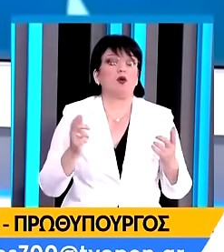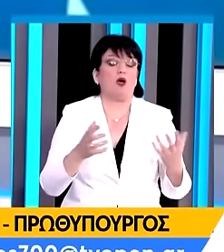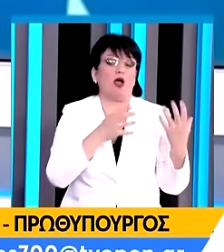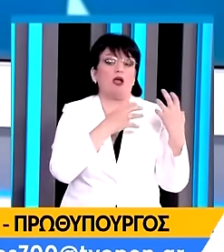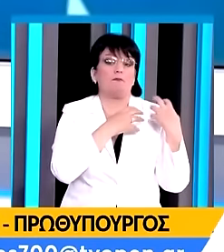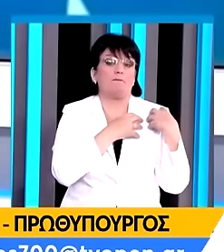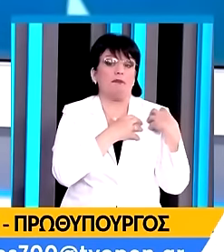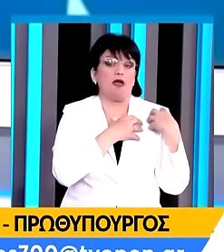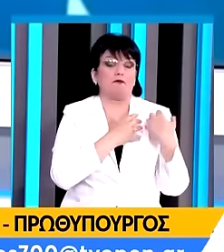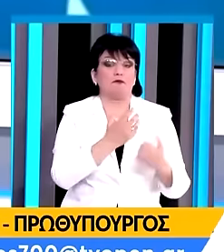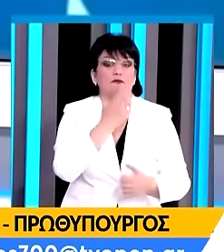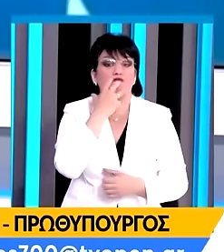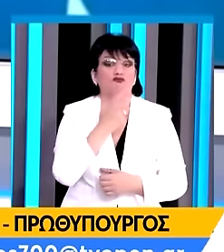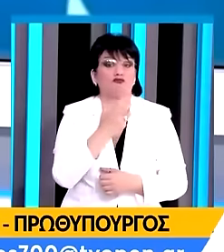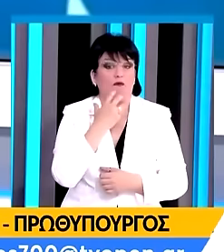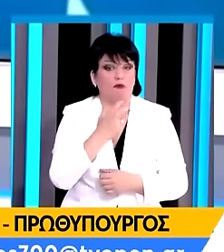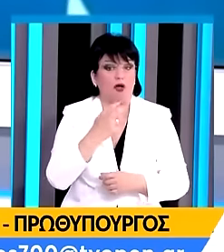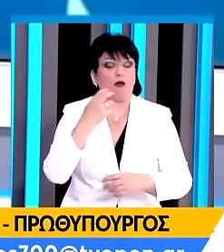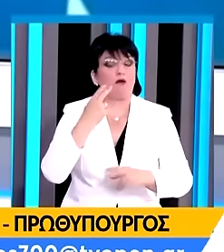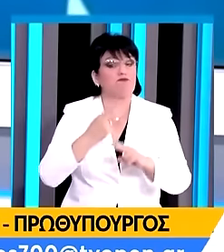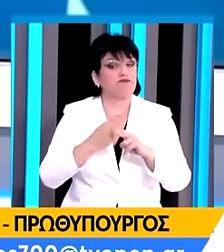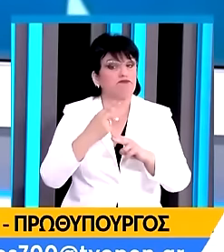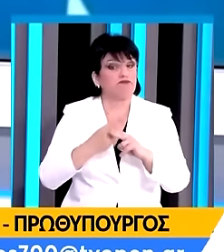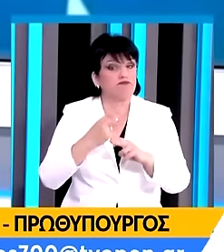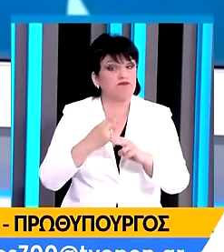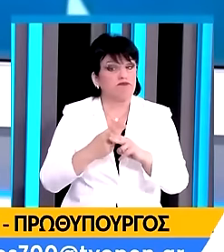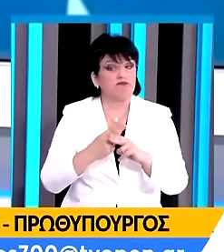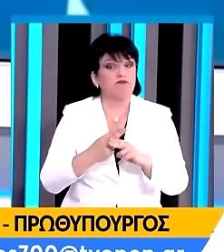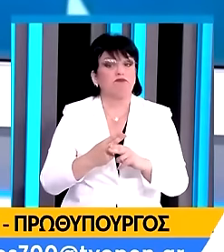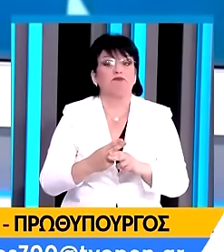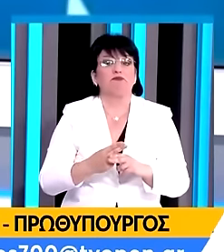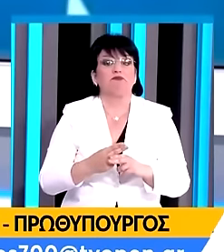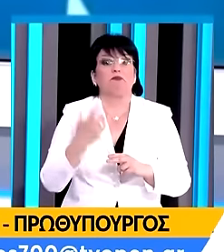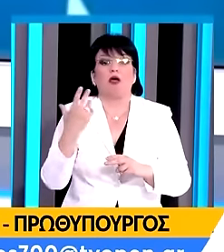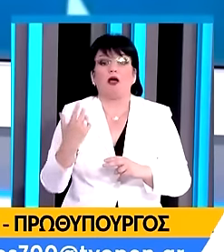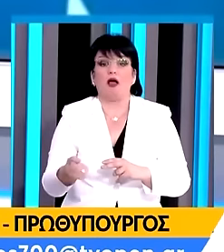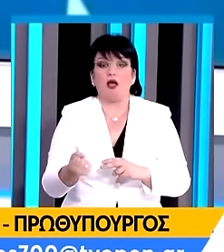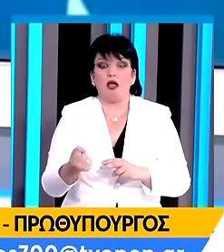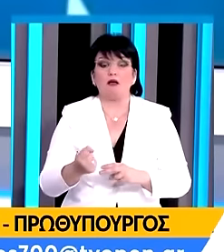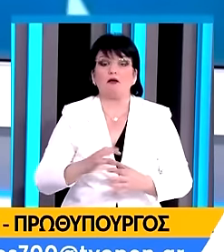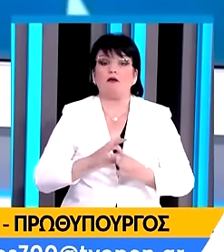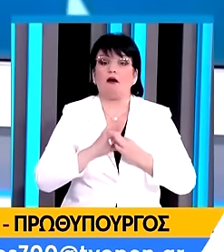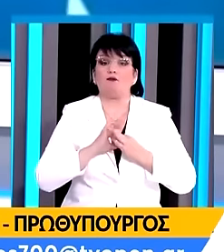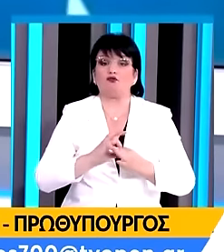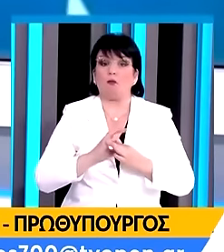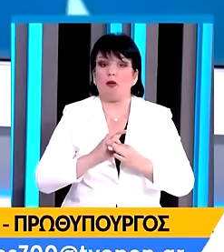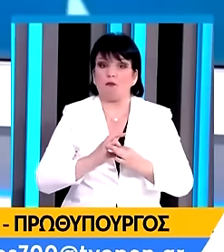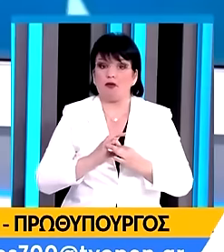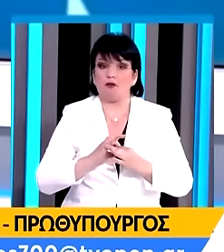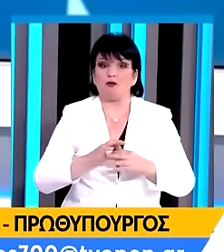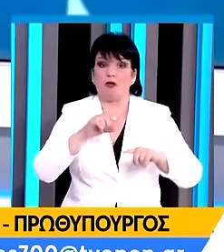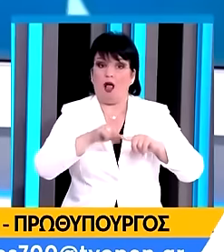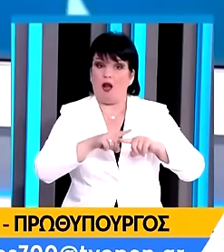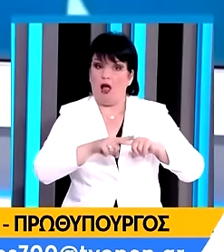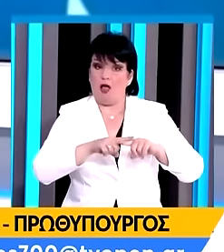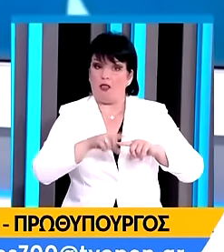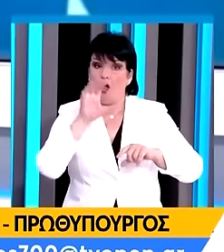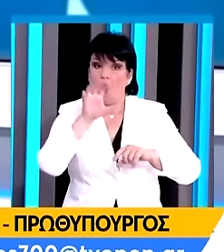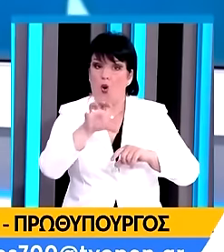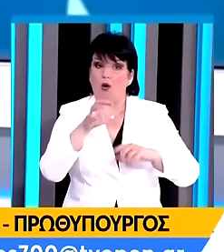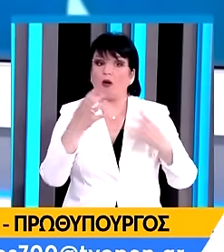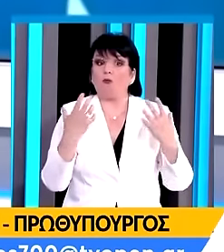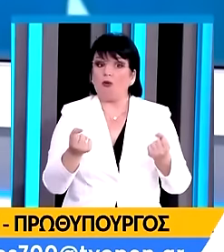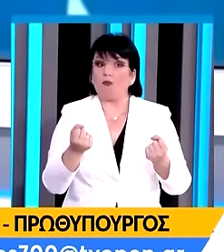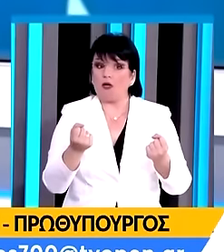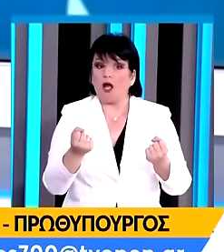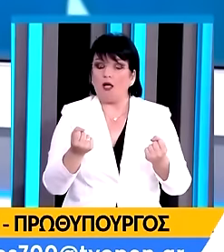υπεύθυνη, σοβαρή, αξιόπιστη και διακατέχεται από την αυτοπεποίθηση που μια χώρα σαν την Ελλάδα πρέπει να διαθέτει. Εμείς δεν